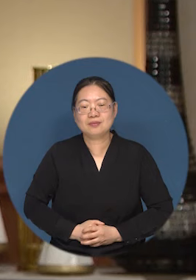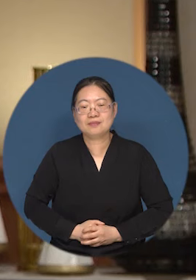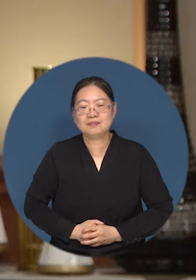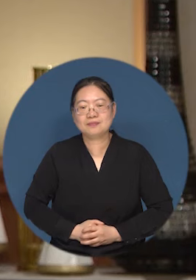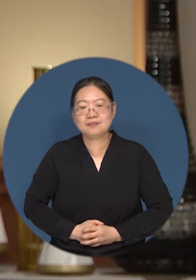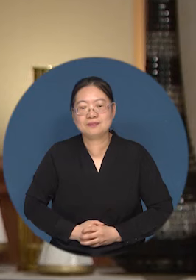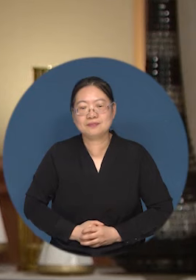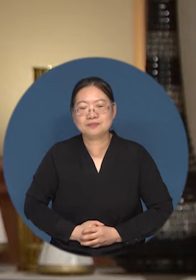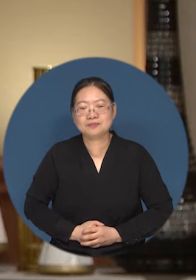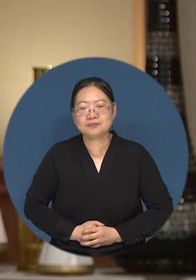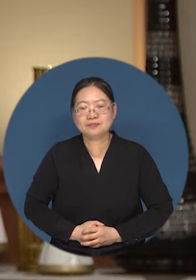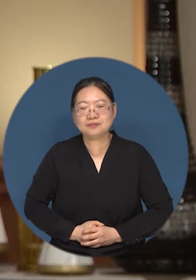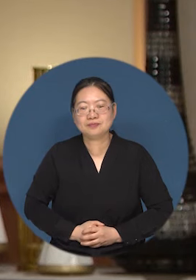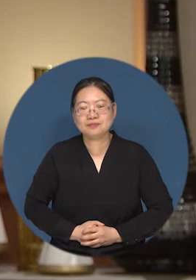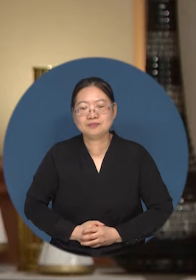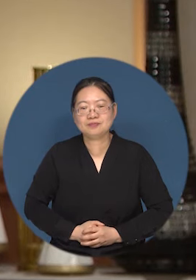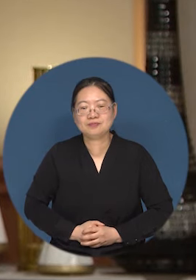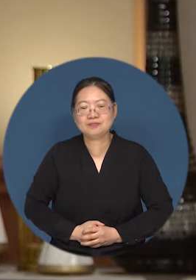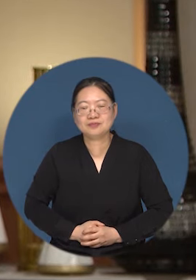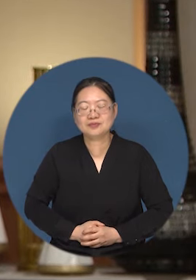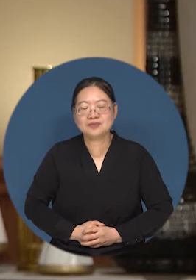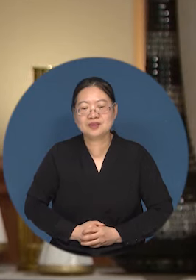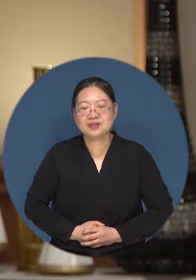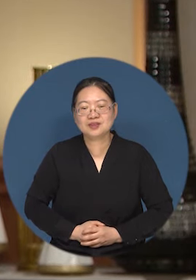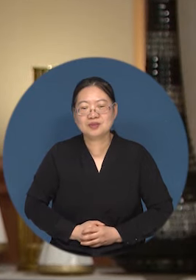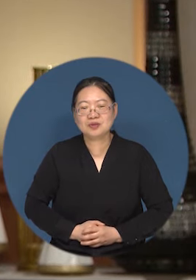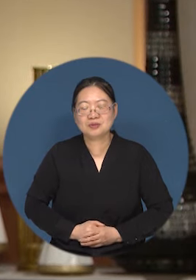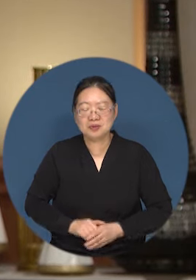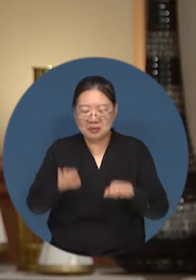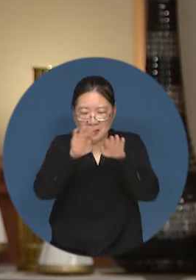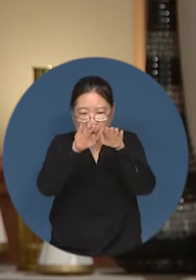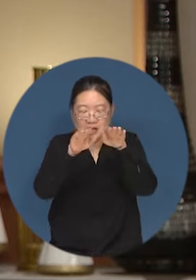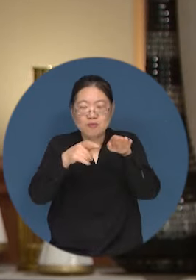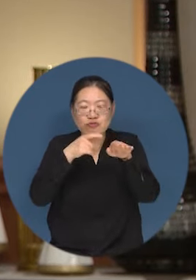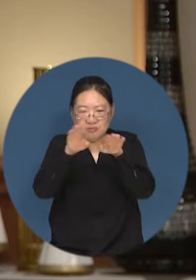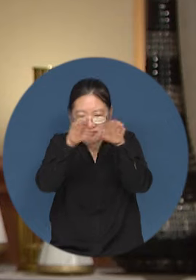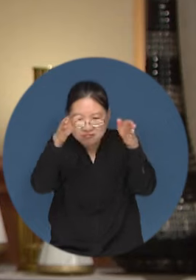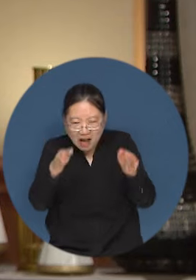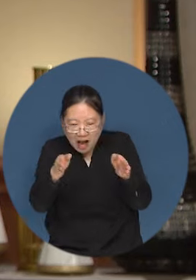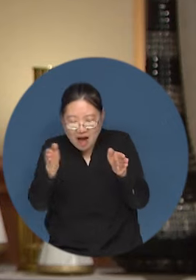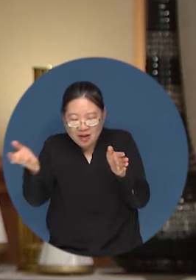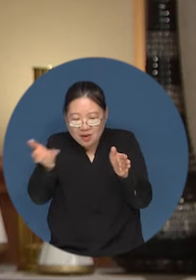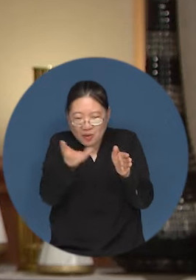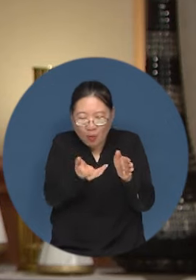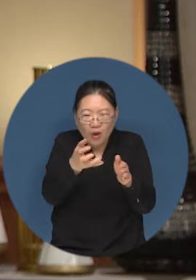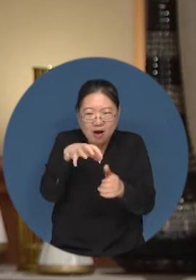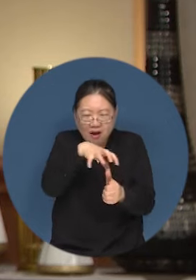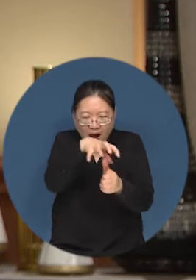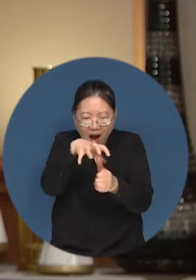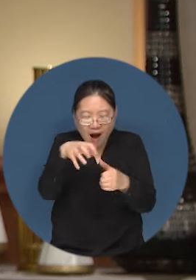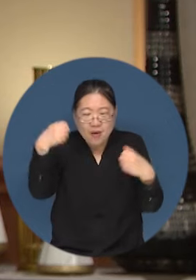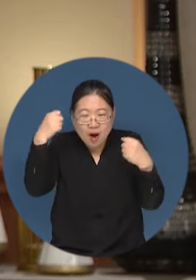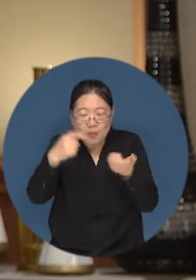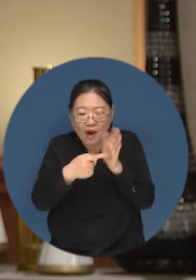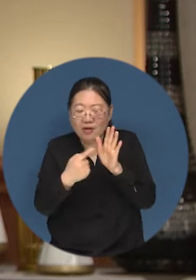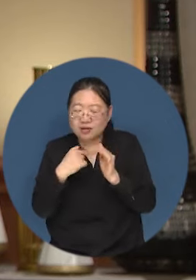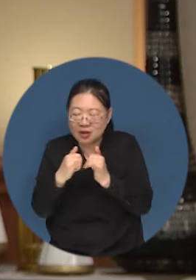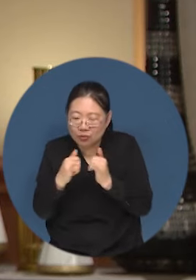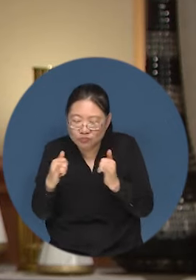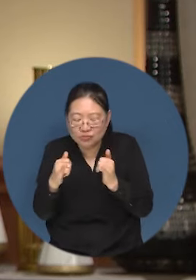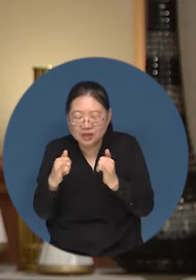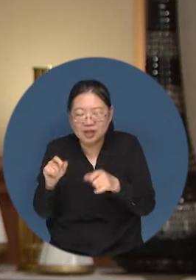그분 뭐 수족관을 하셨던 그분들도 뭐 이 정도는 괜찮겠지라는 생각을 하지 않았을까 싶습니다. 사회적 문제 의식